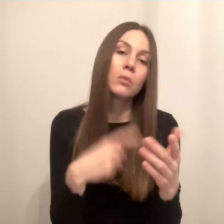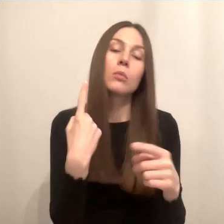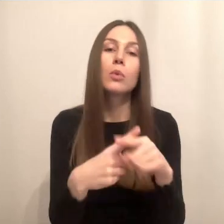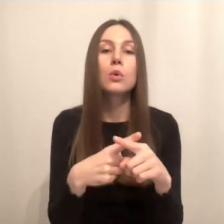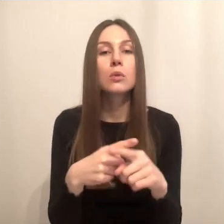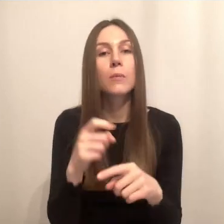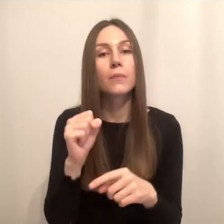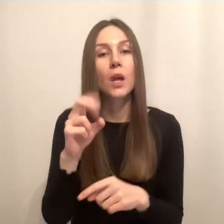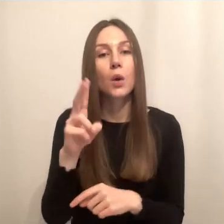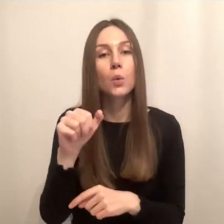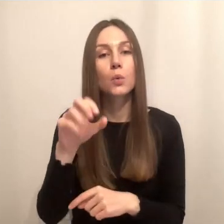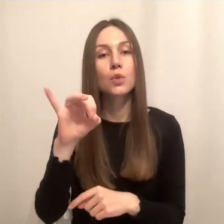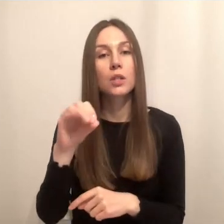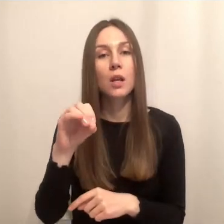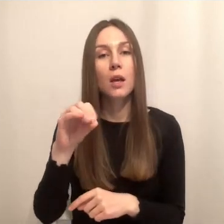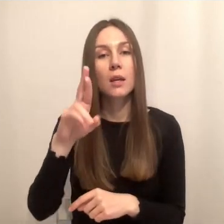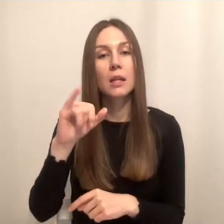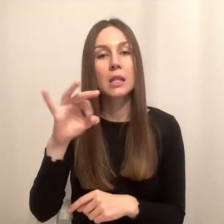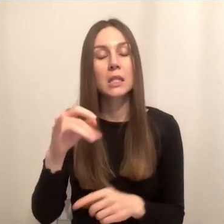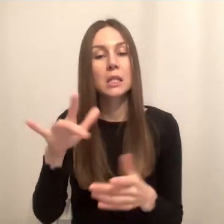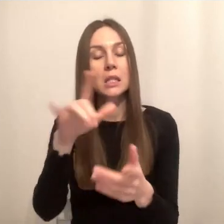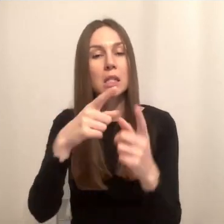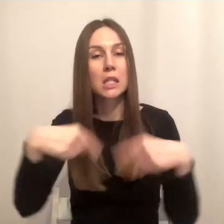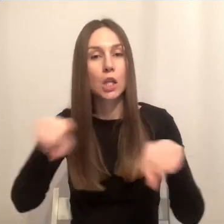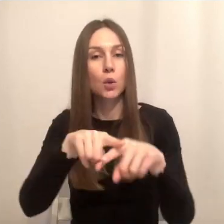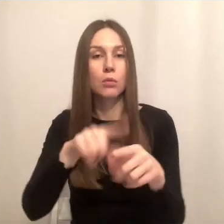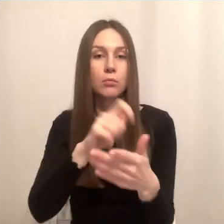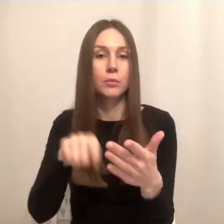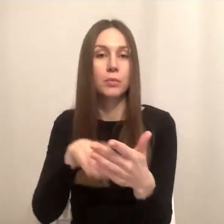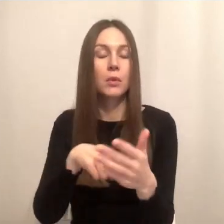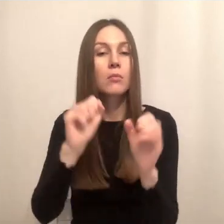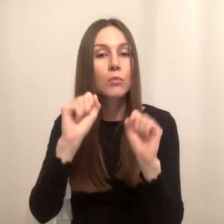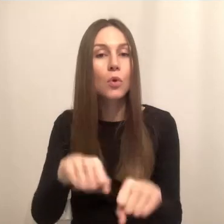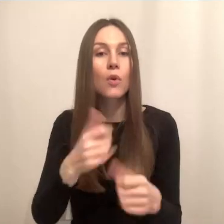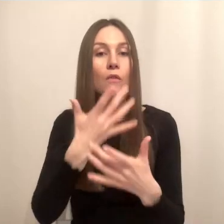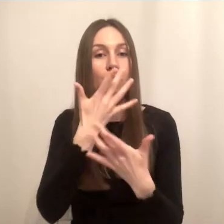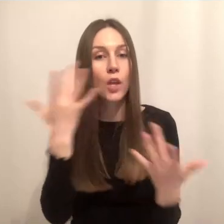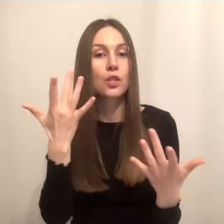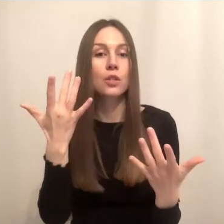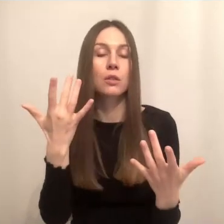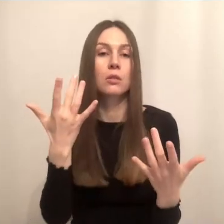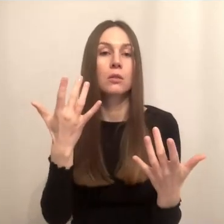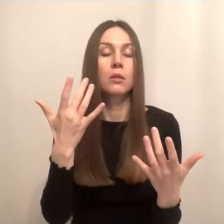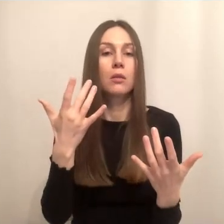akušerinis skyrius. Galima tai buvo padaryti, netgi pritrauktant viešą interesą,